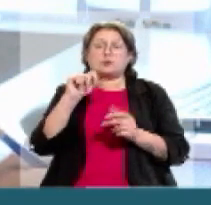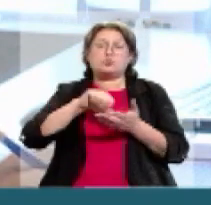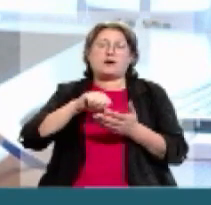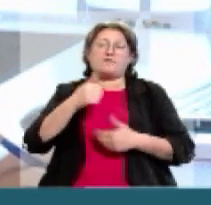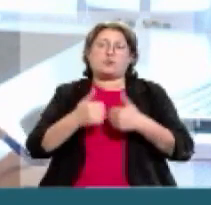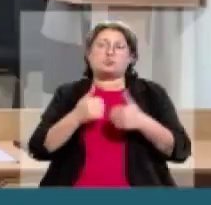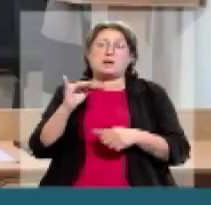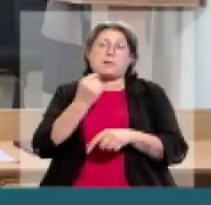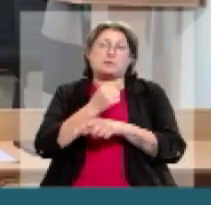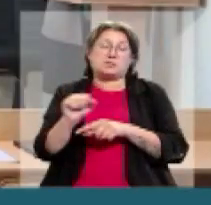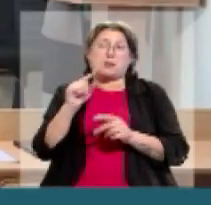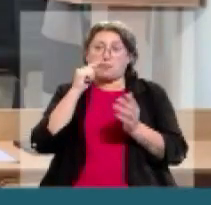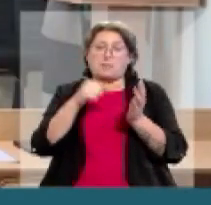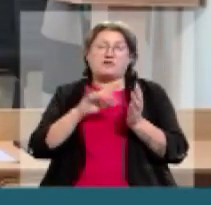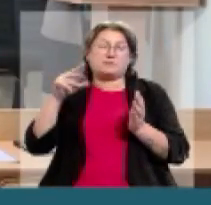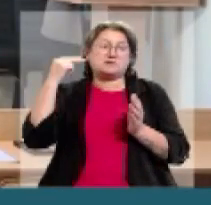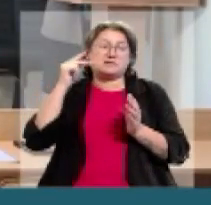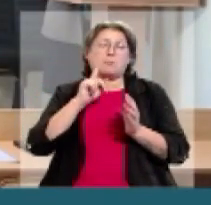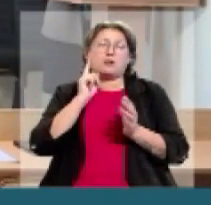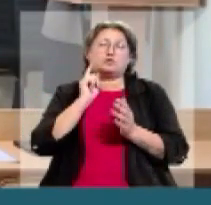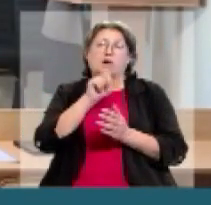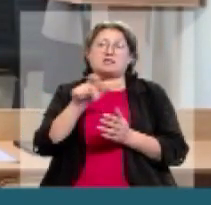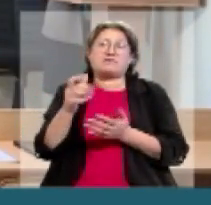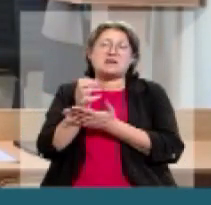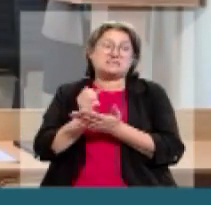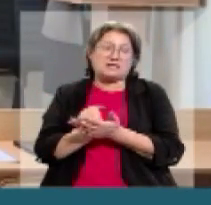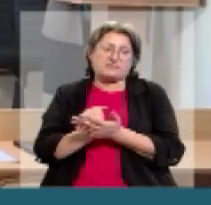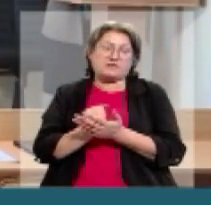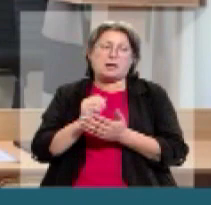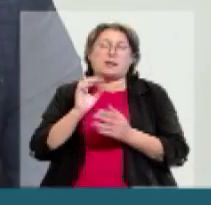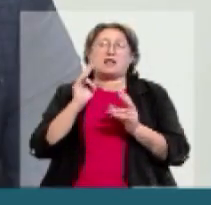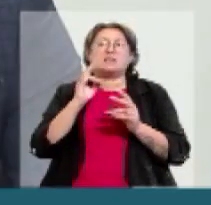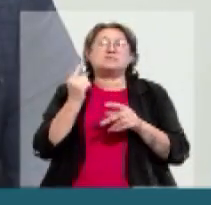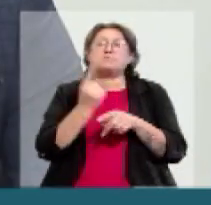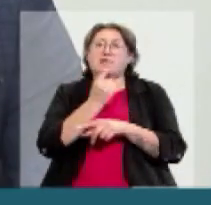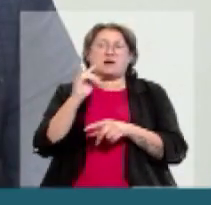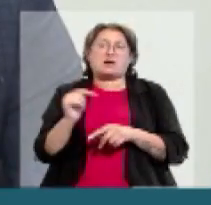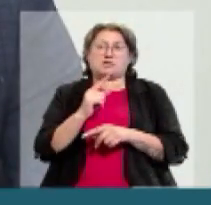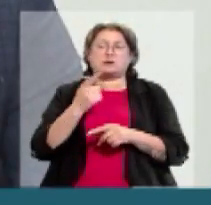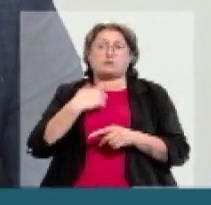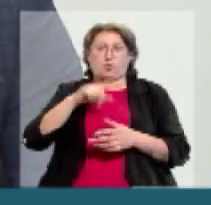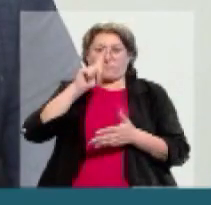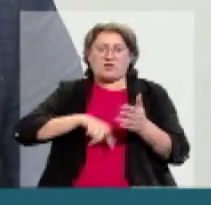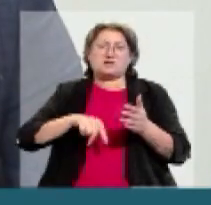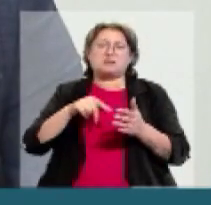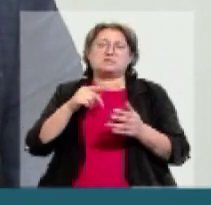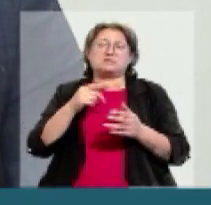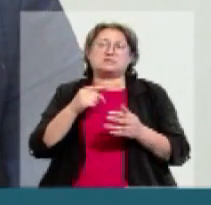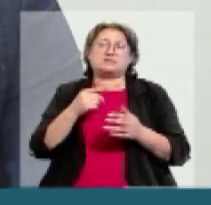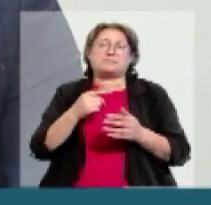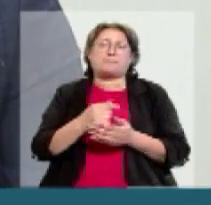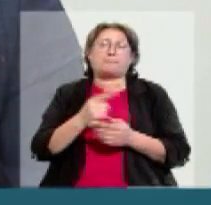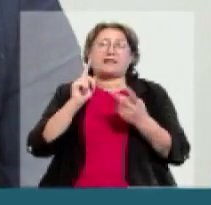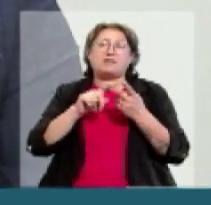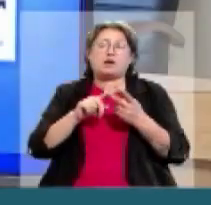в конкурсе и победил, и попал в президентский молодежный кадровый резерв. Правда, не с первого раза самоуверенность сыграла злую